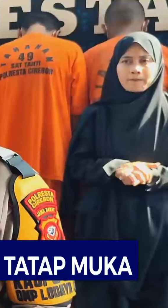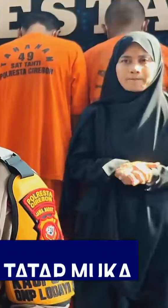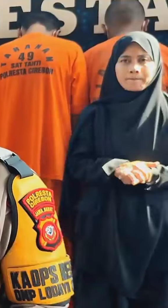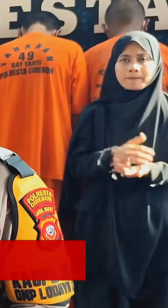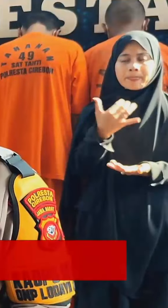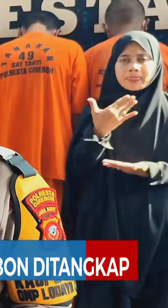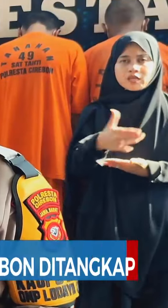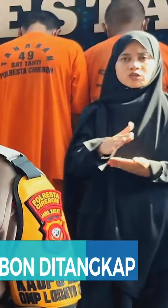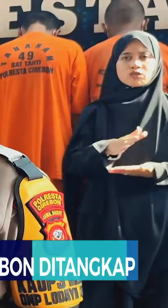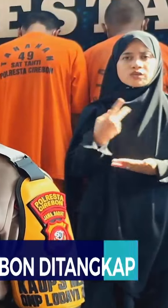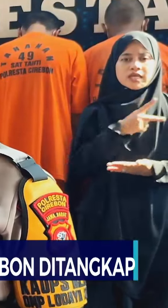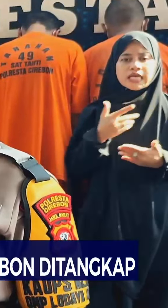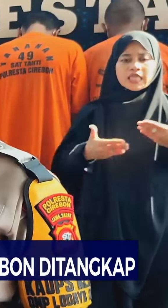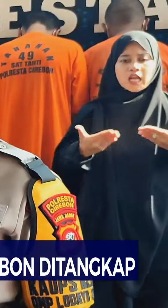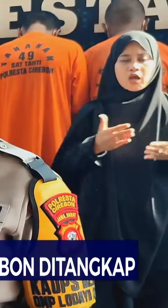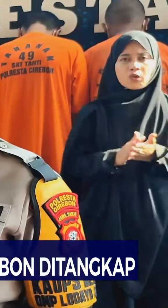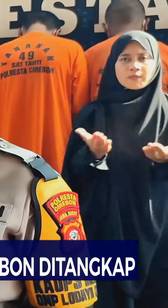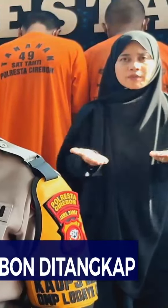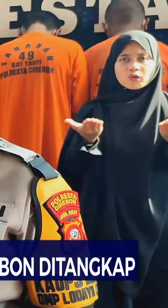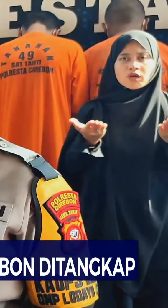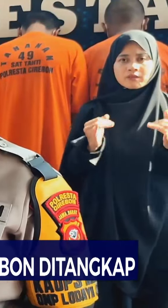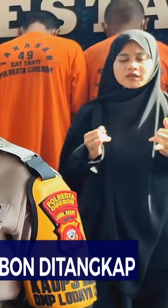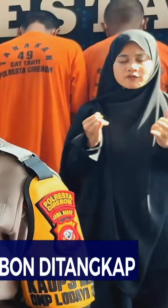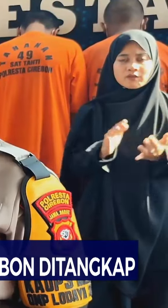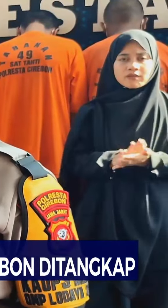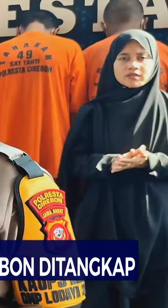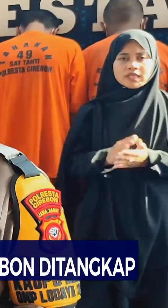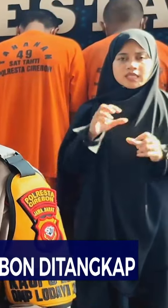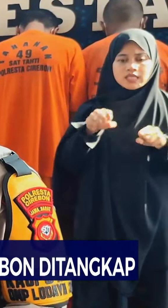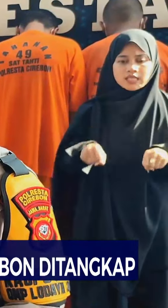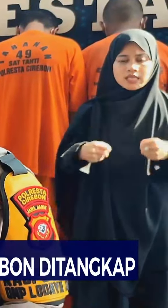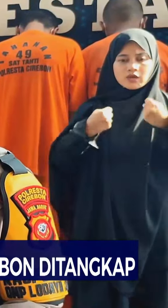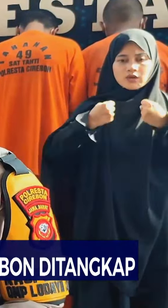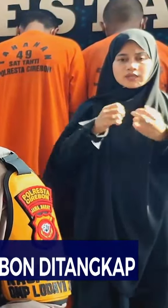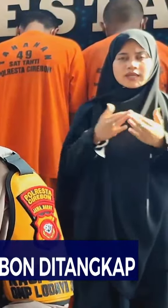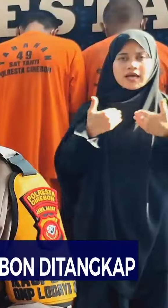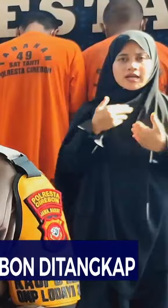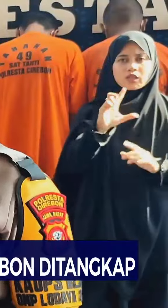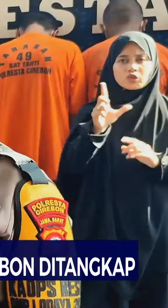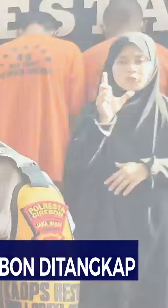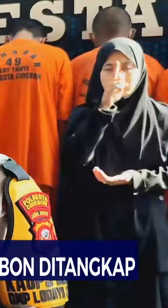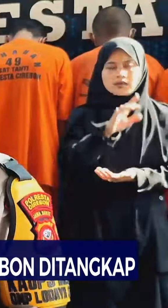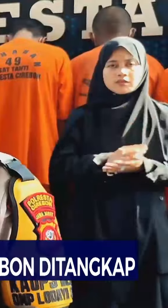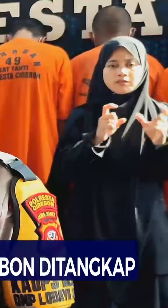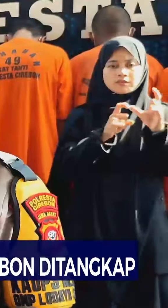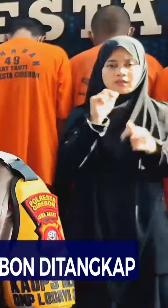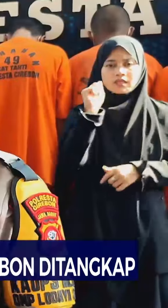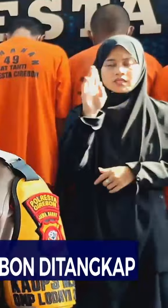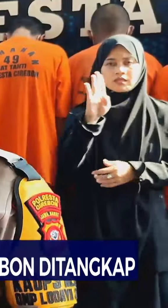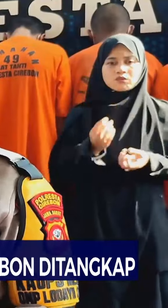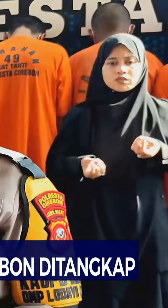Yang sudah kita lakukan pengungkapan, kemudian tersangka yang diamankan ada 17 orang.